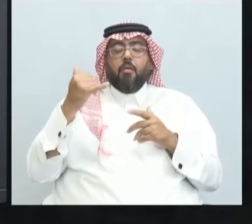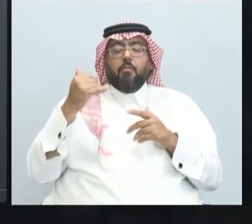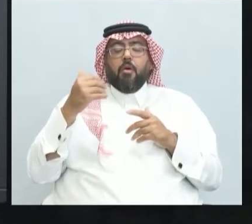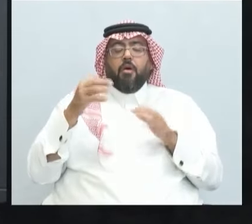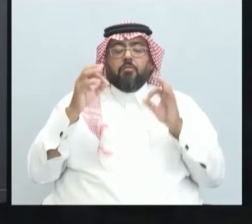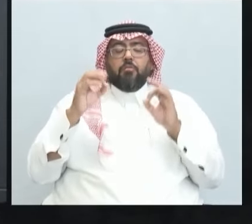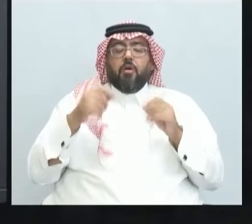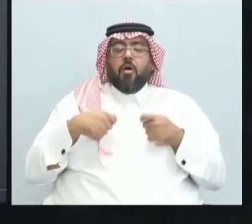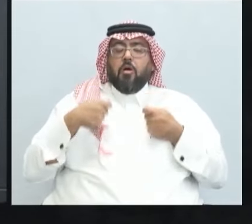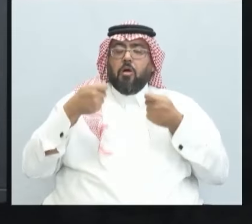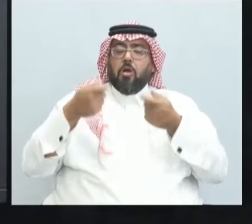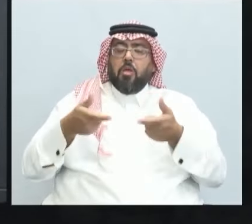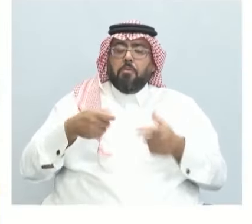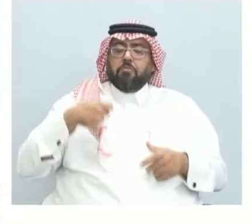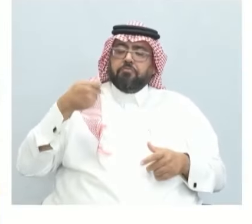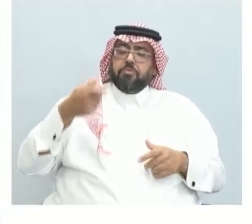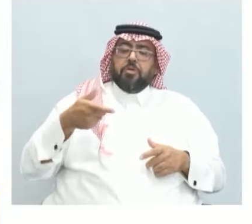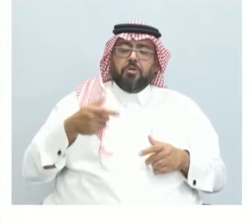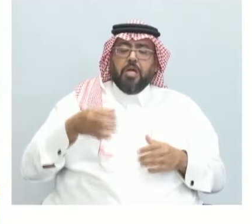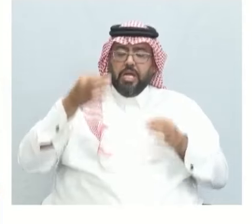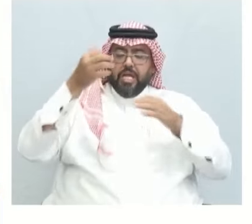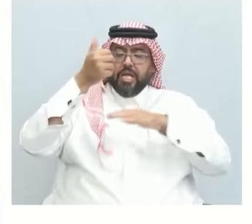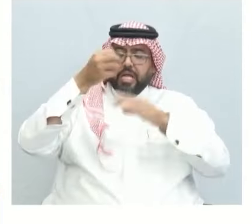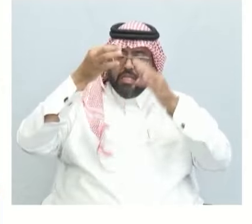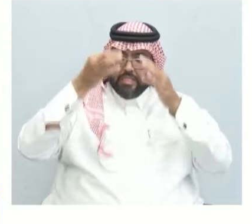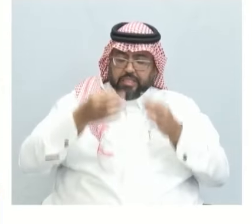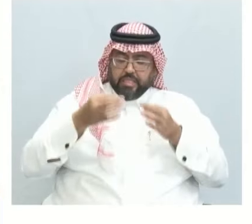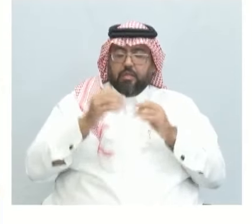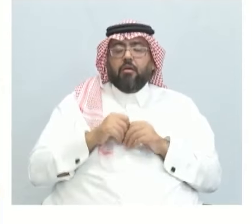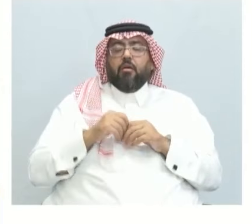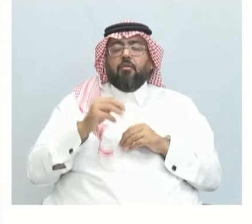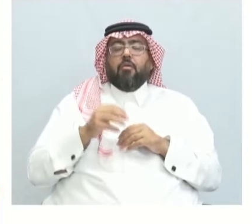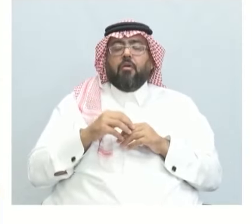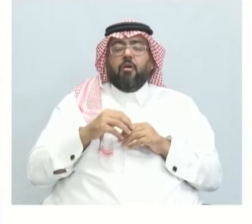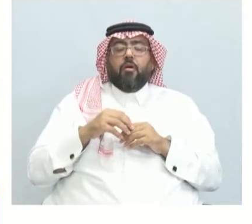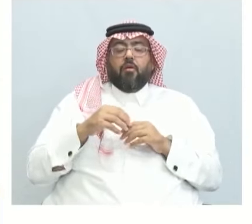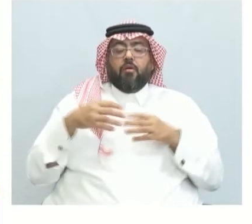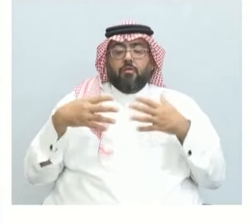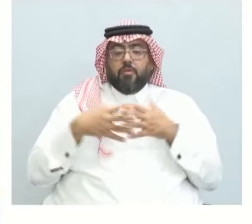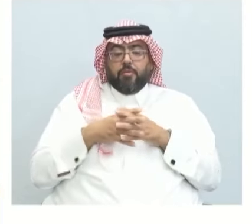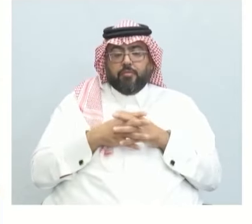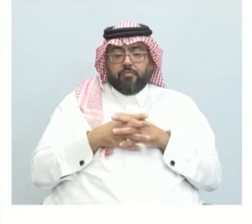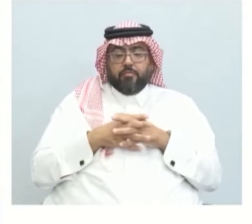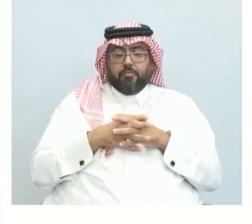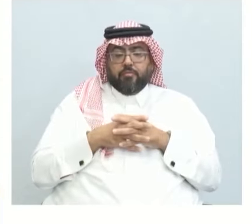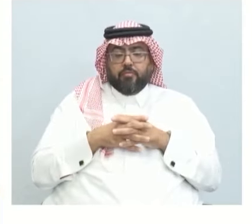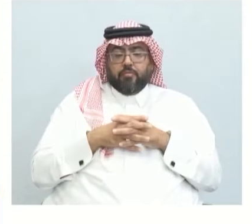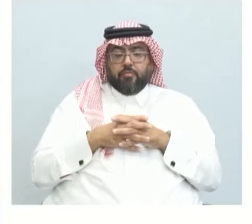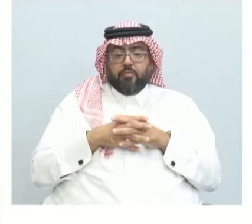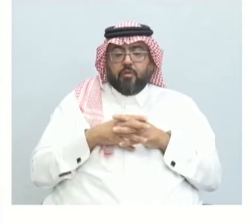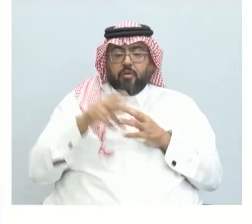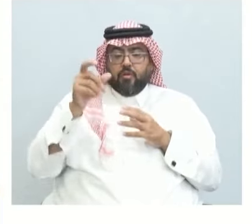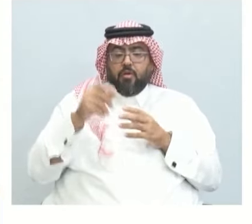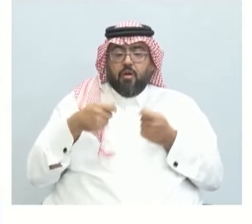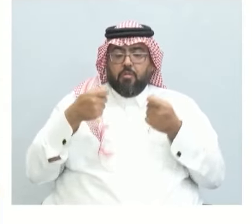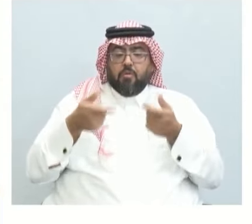اخلاق كريمه اصيله وهذا دليل قول النبي صلى الله عليه وسلم انما بعثت لتم مكارم الاخلاق ومن تلك الاخلاق والخصاء الكريمه